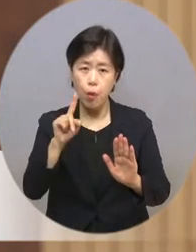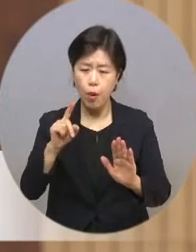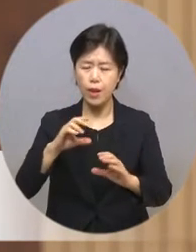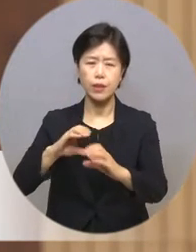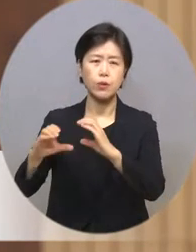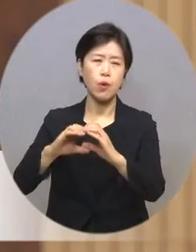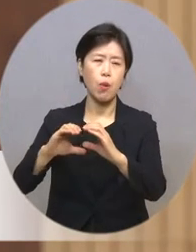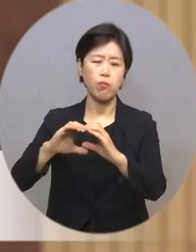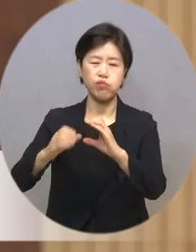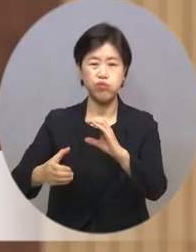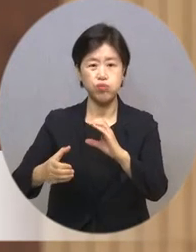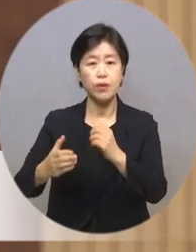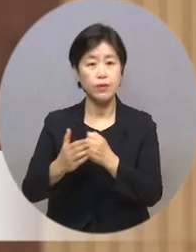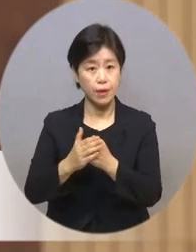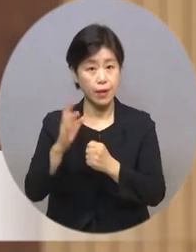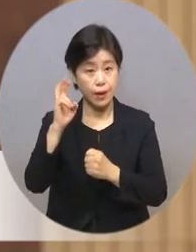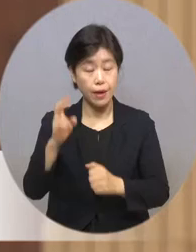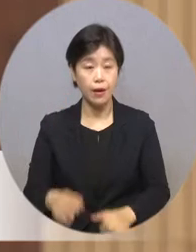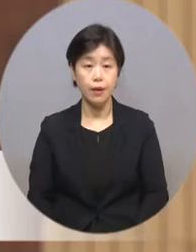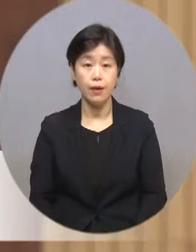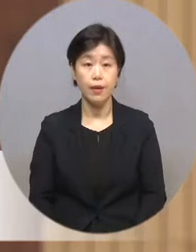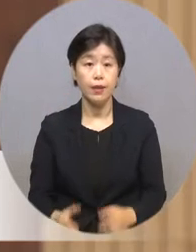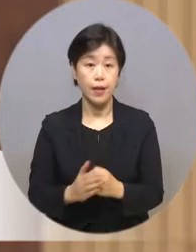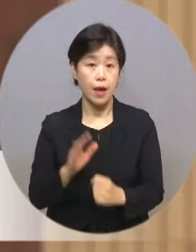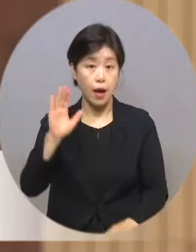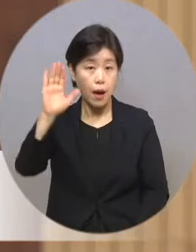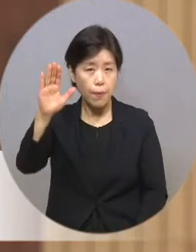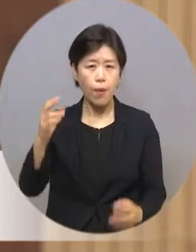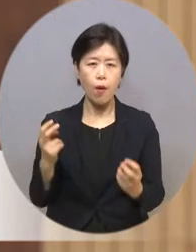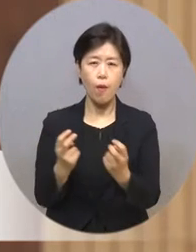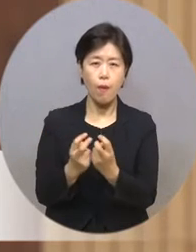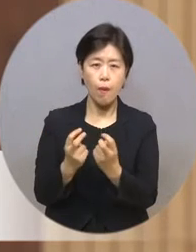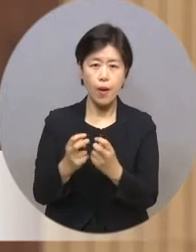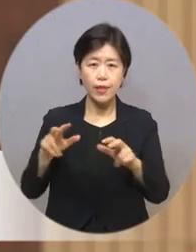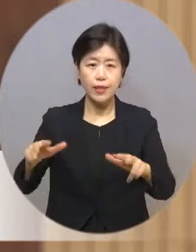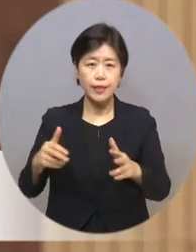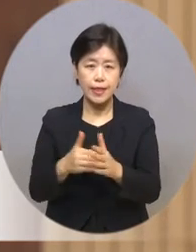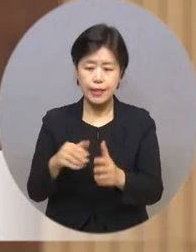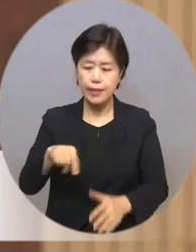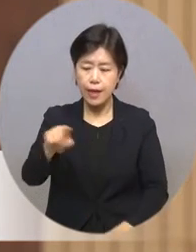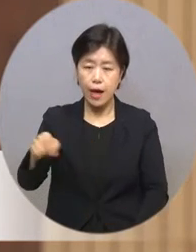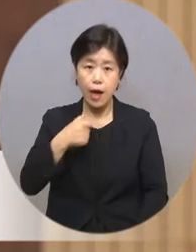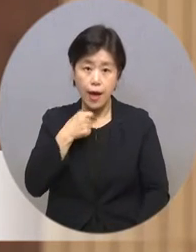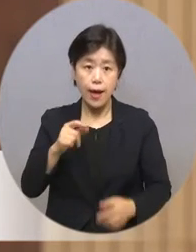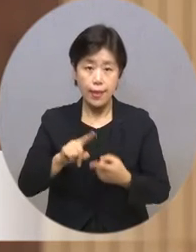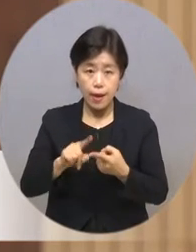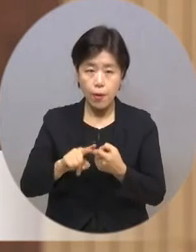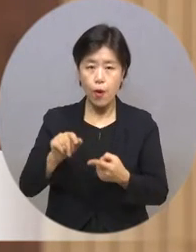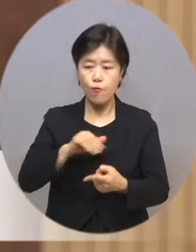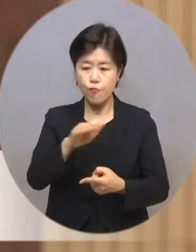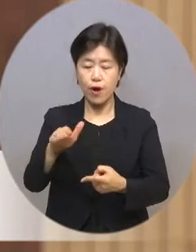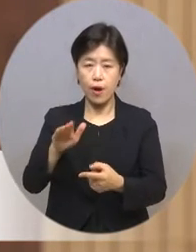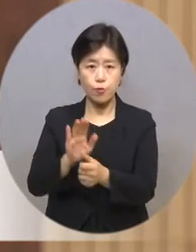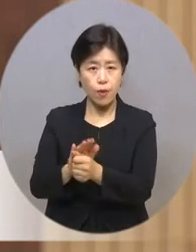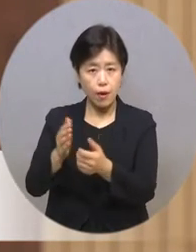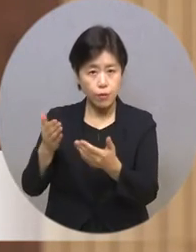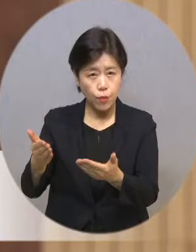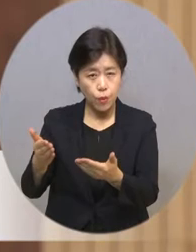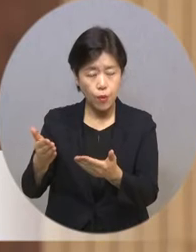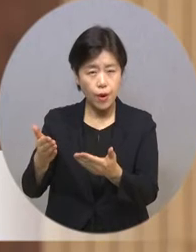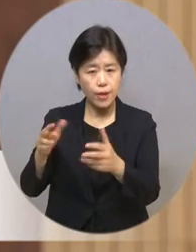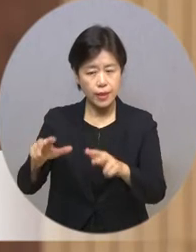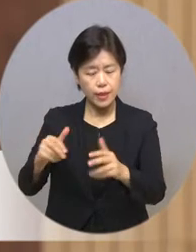문제고, 과연 이 우리가 어떻게 그동안 수요자들의 니즈에 상대하고